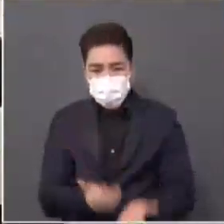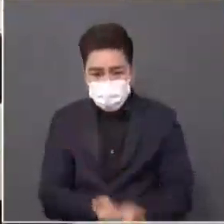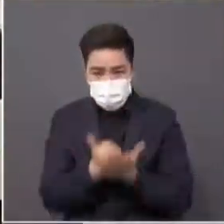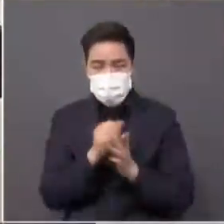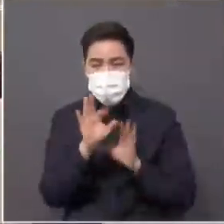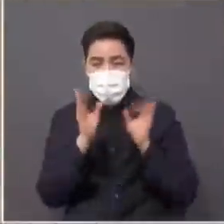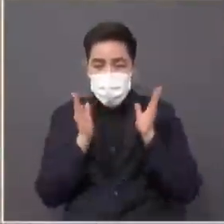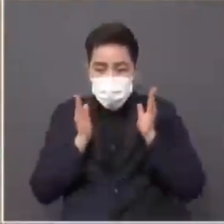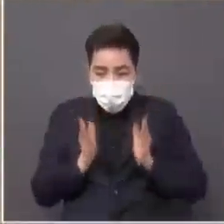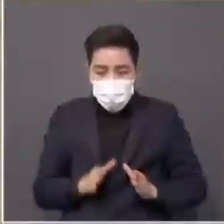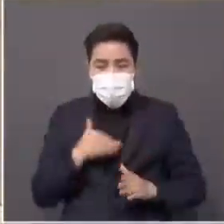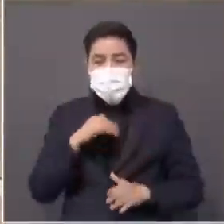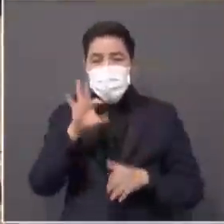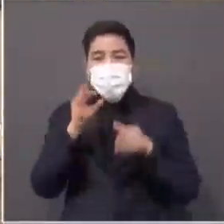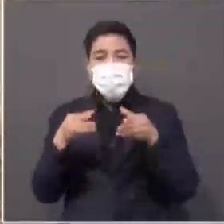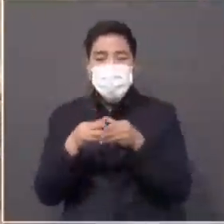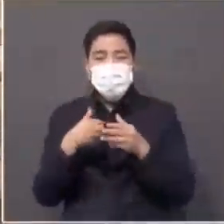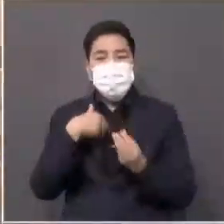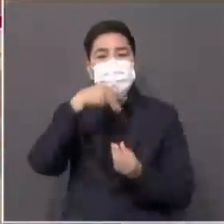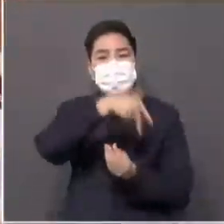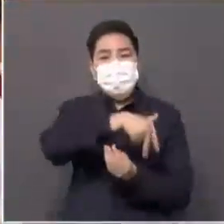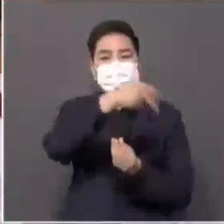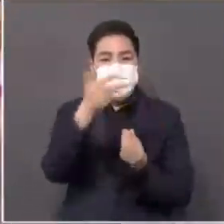เลือกทั้งคนเลือกทั้งพรรคพรรคชาติไทยพัฒนาค่ะ